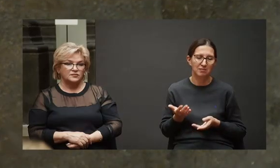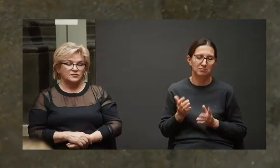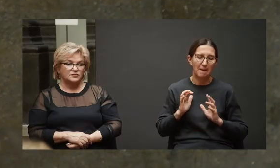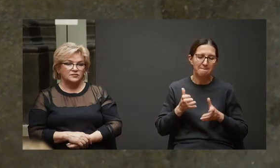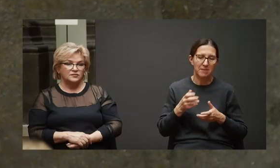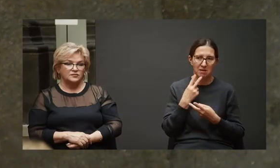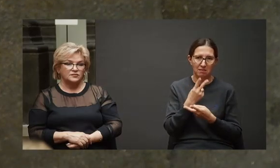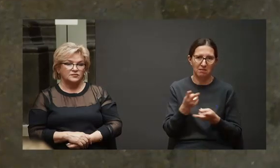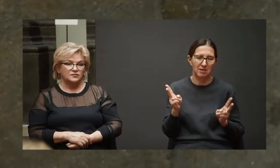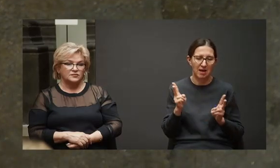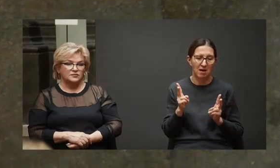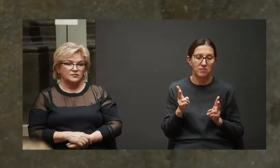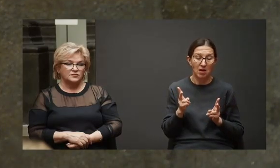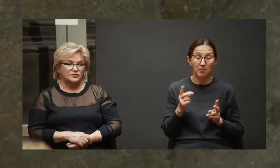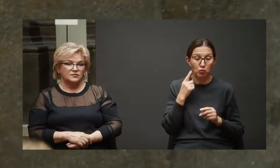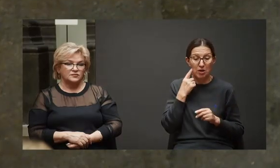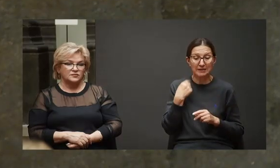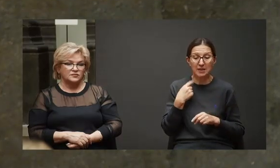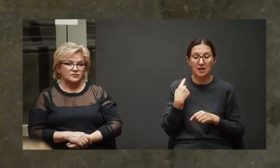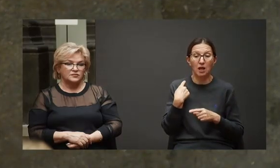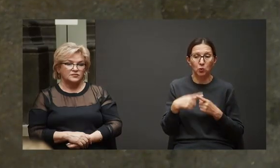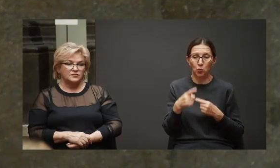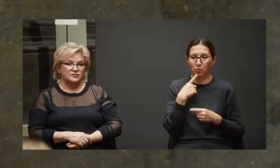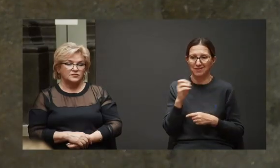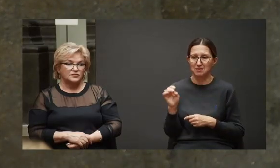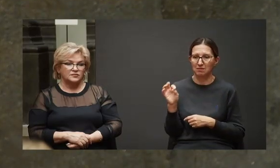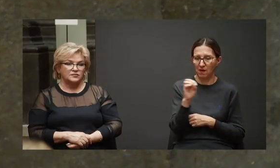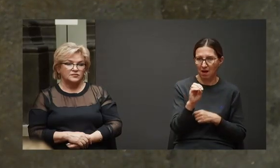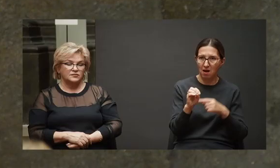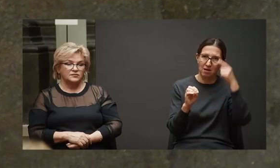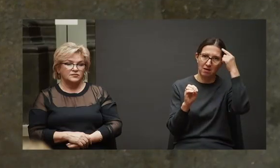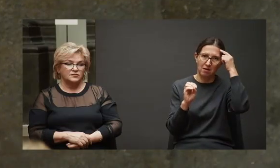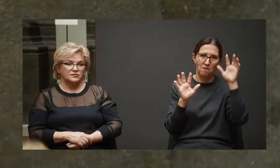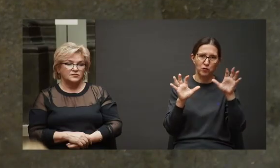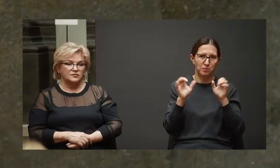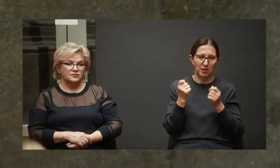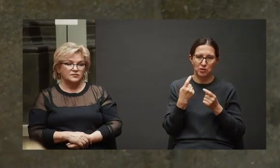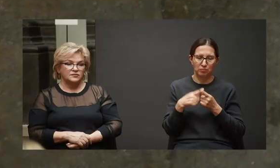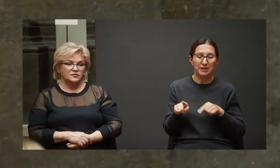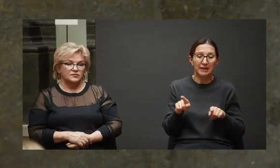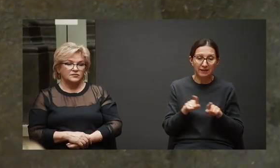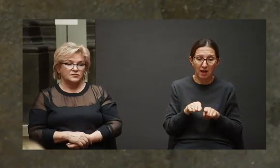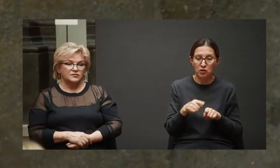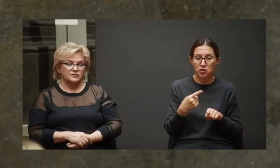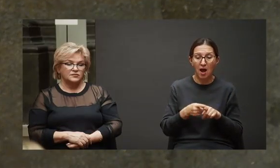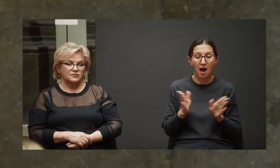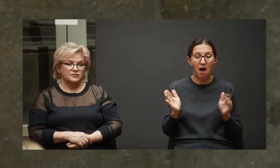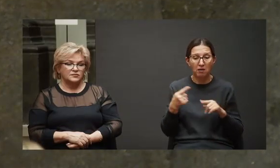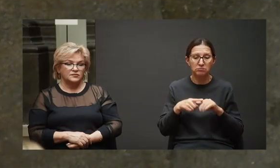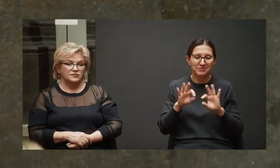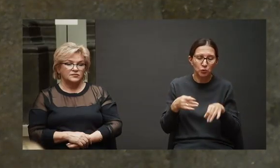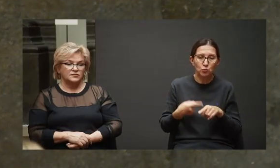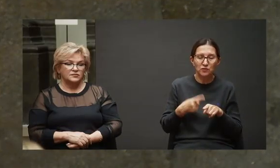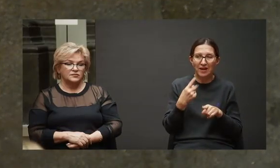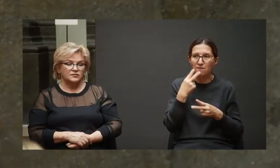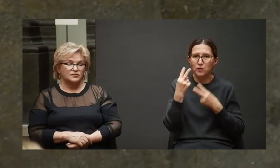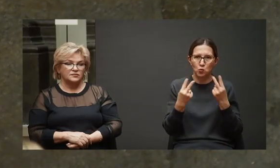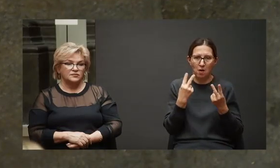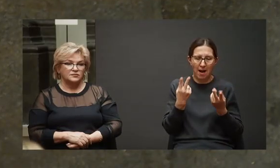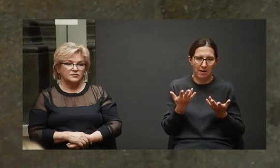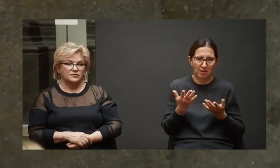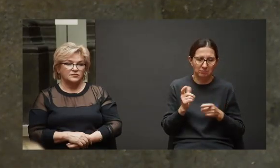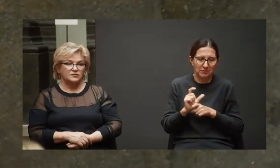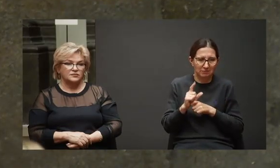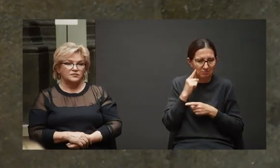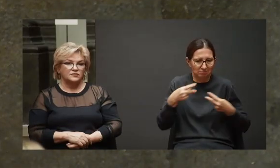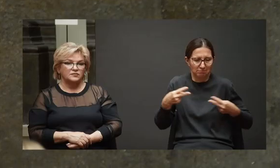мира вместе со словами, да, то есть и также здесь вместе с этими визуальными словами что-то приходит в европейскую культуру.